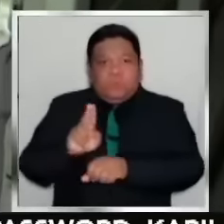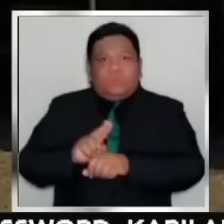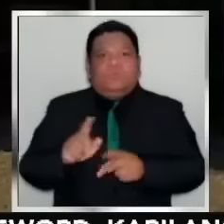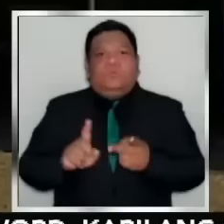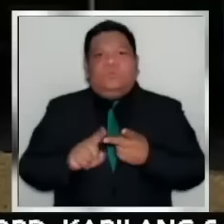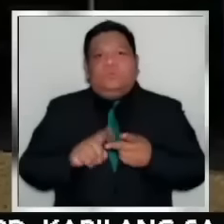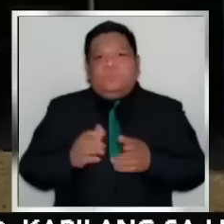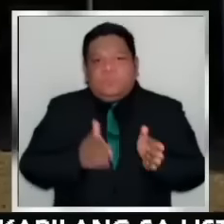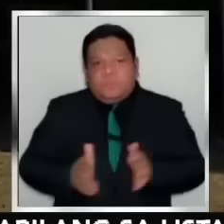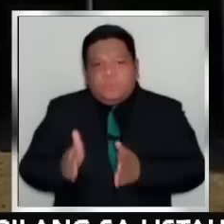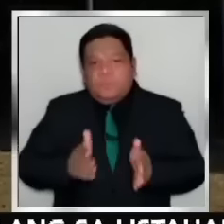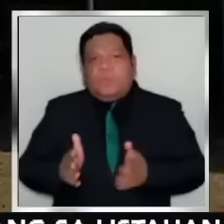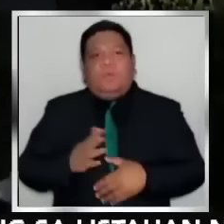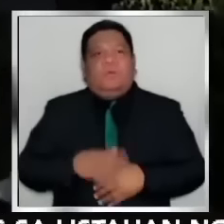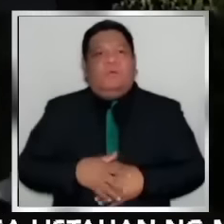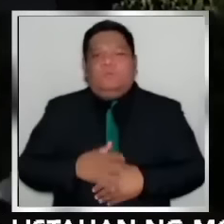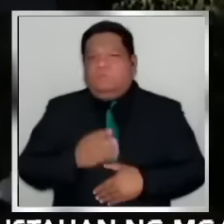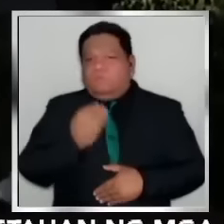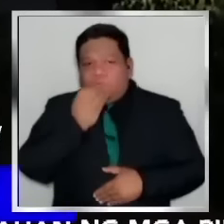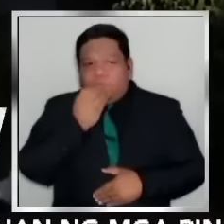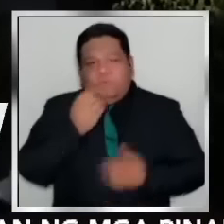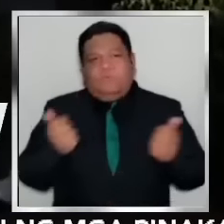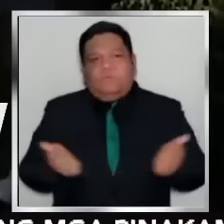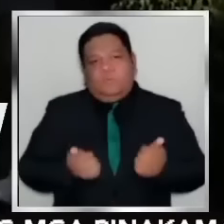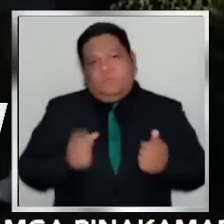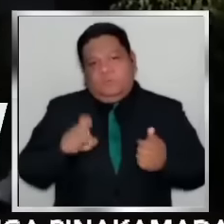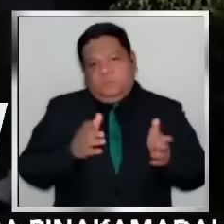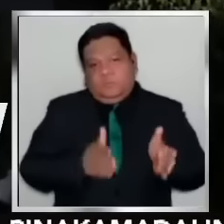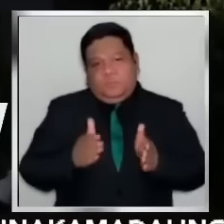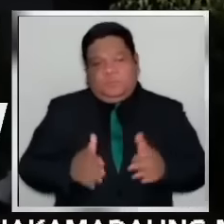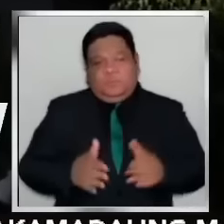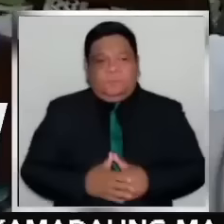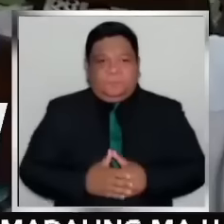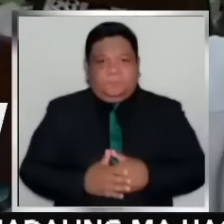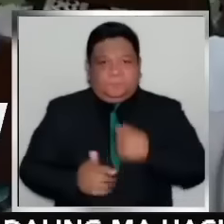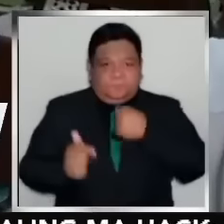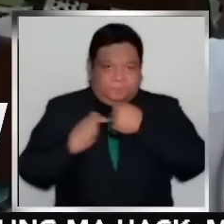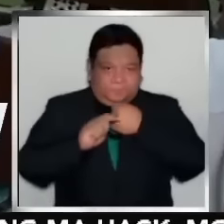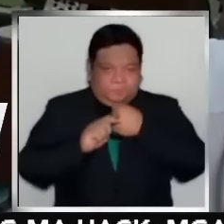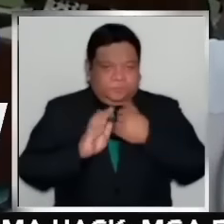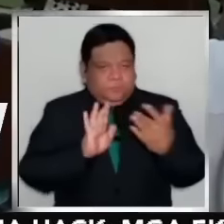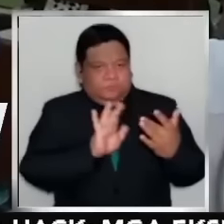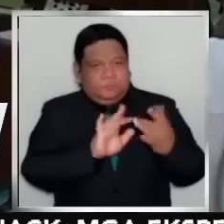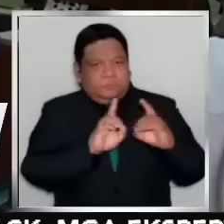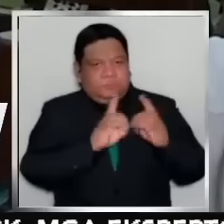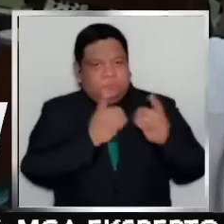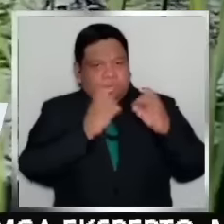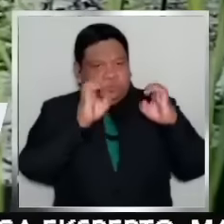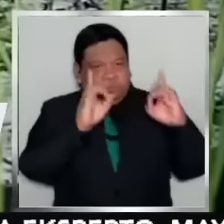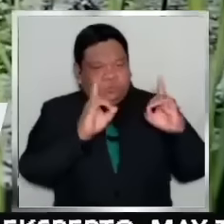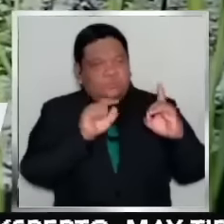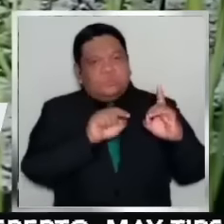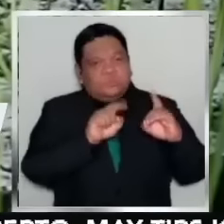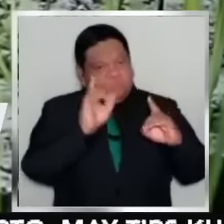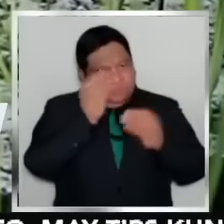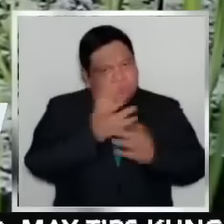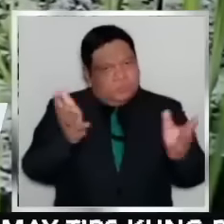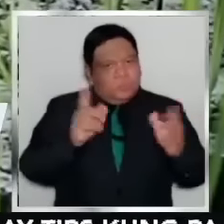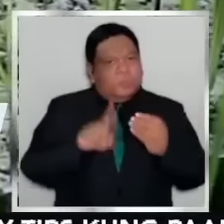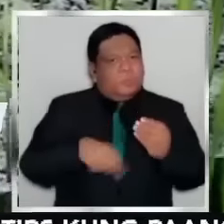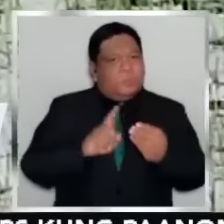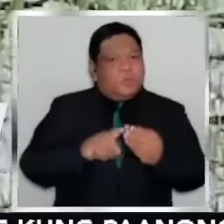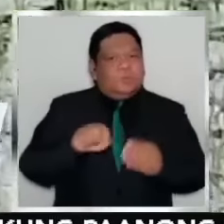po. Makikipag-ugnayan din daw sila sa Department of Education para sa pagpapakalat ng tamang impormasyon kaugnay sa El Nino, maging sa Department